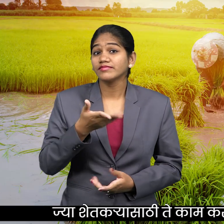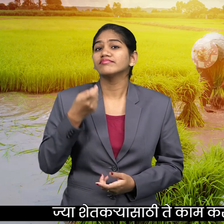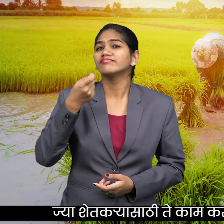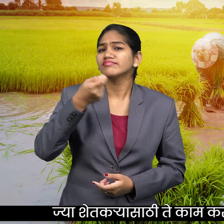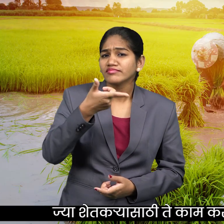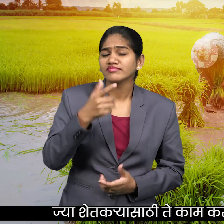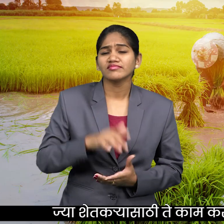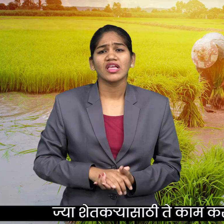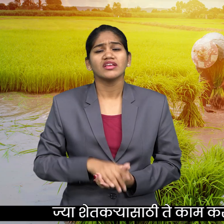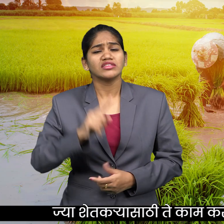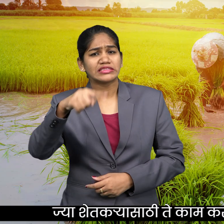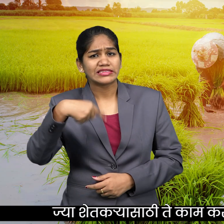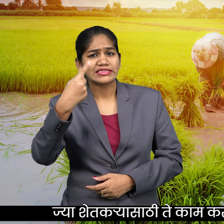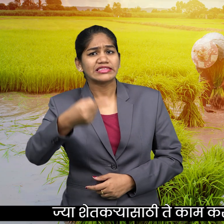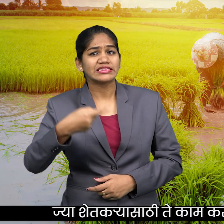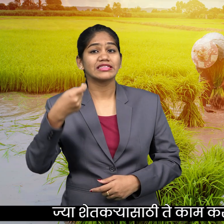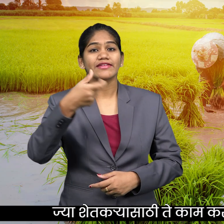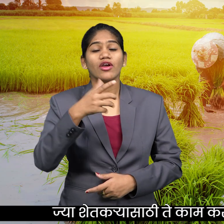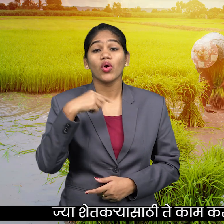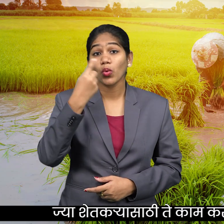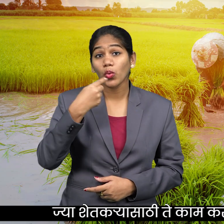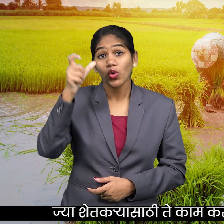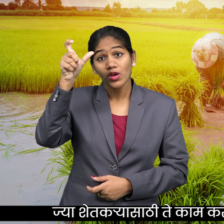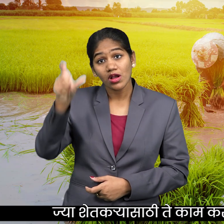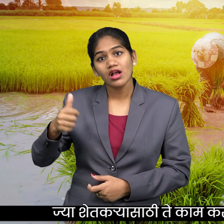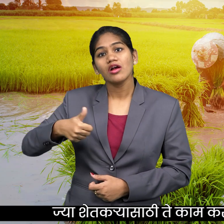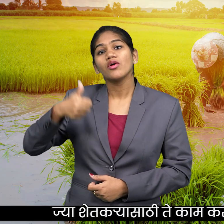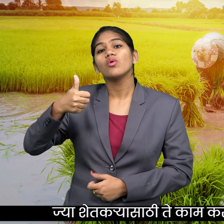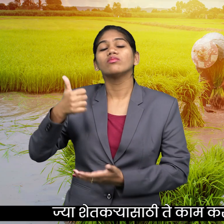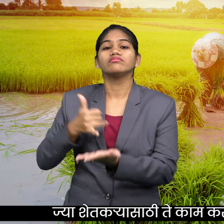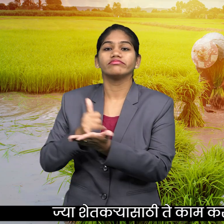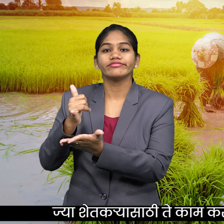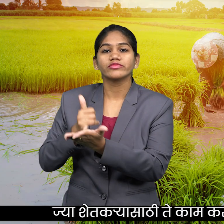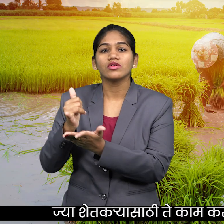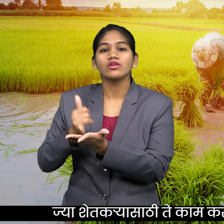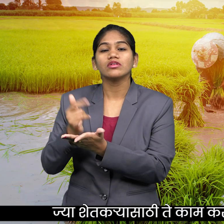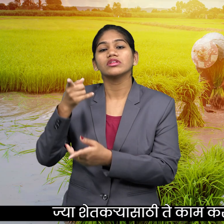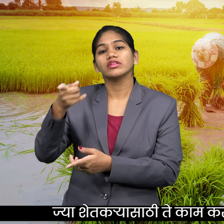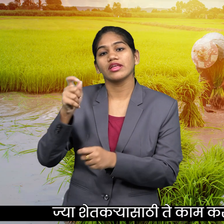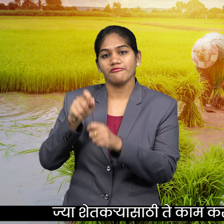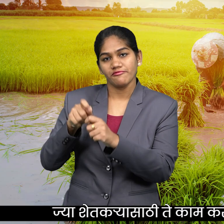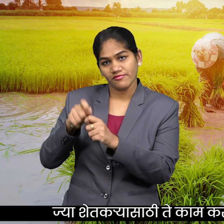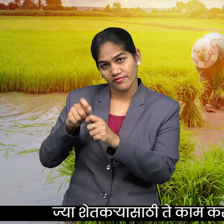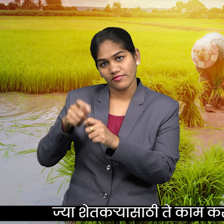ज्या शेतकऱ्यासाठी ते काम करतात त्यांच्याकडून त्यांना मजुरी दिली जाते.